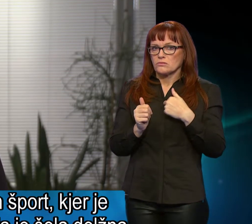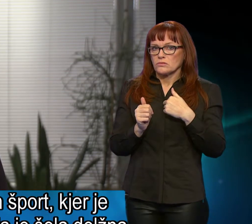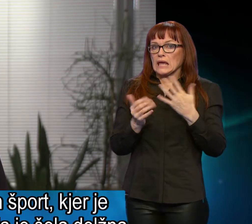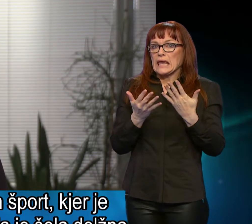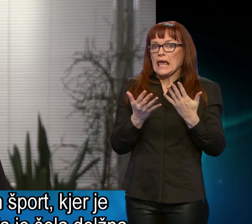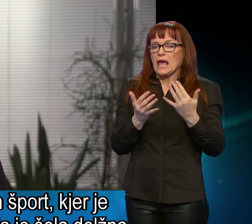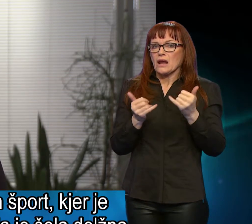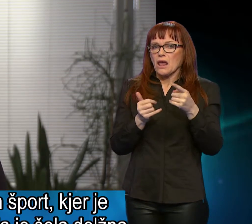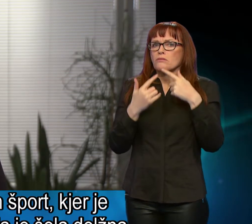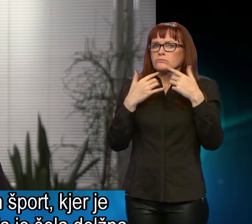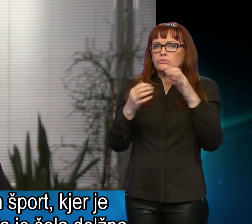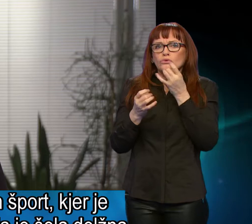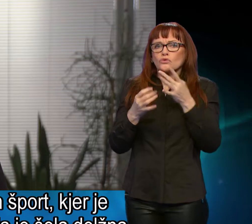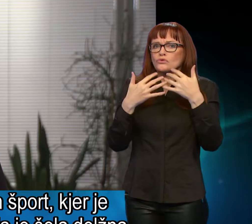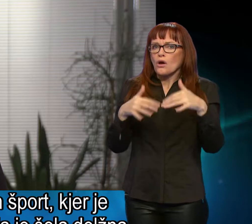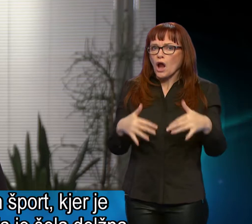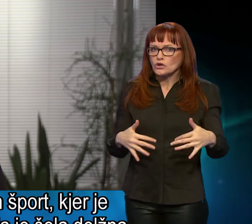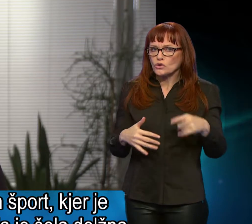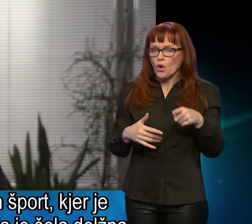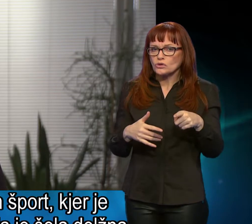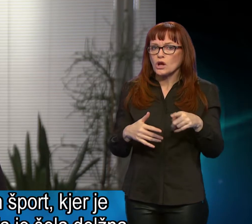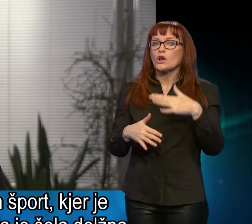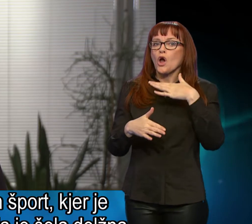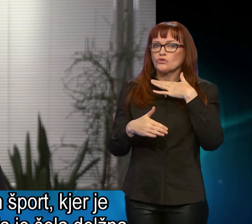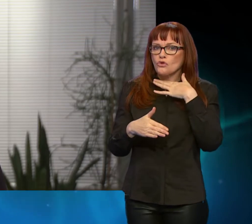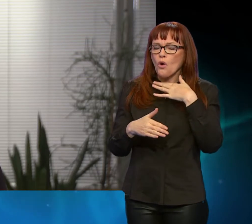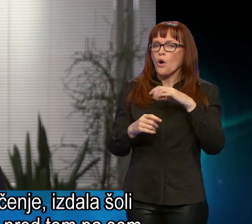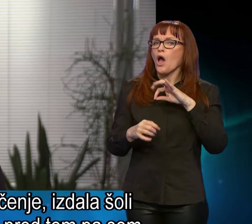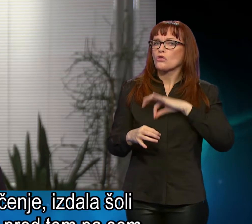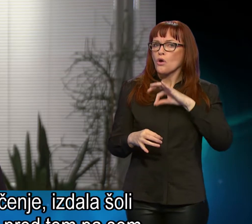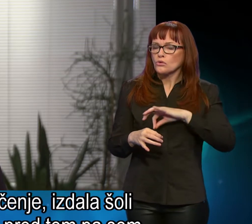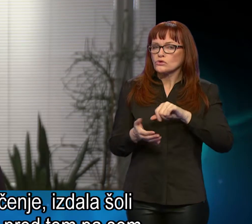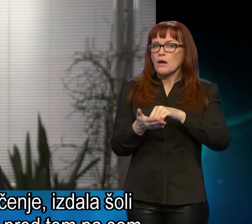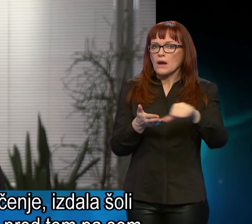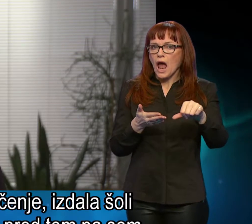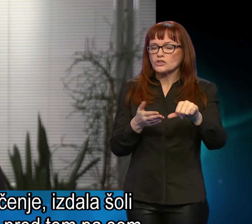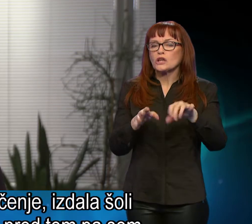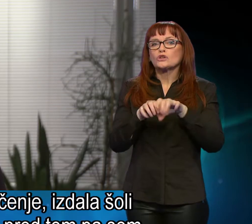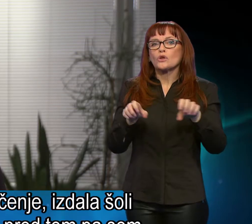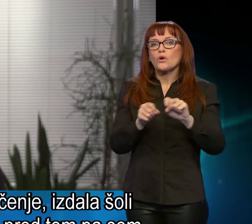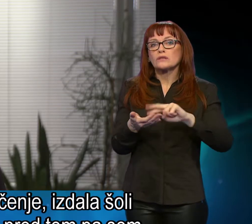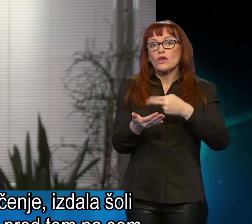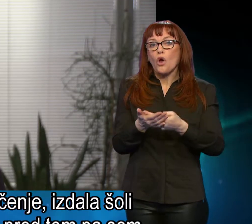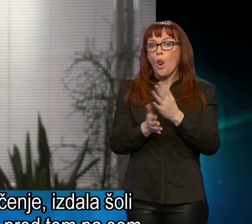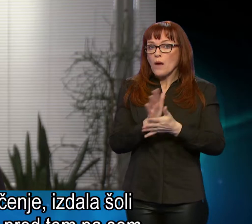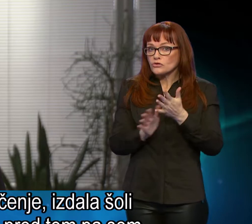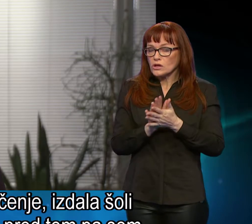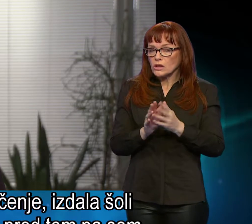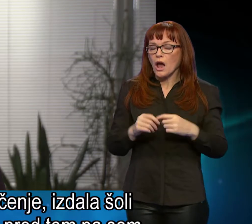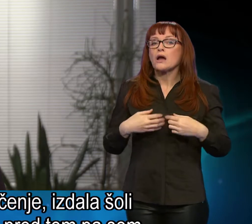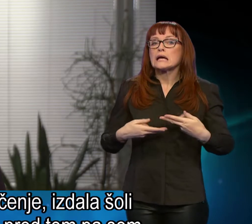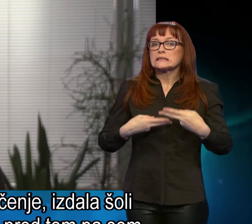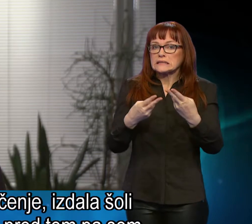kjer je razloženo, da je šola dolžna plačati storitve tolmačenja, izdala šoli